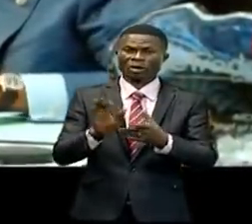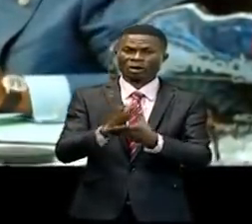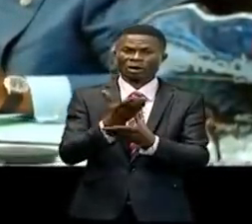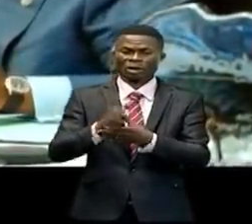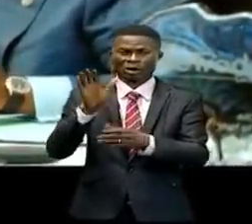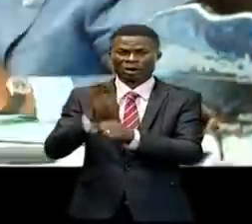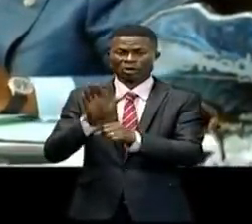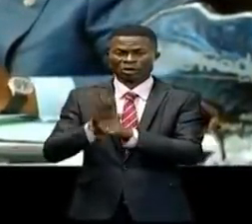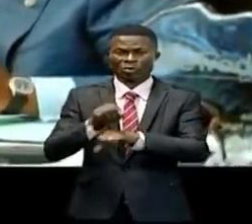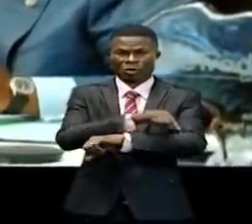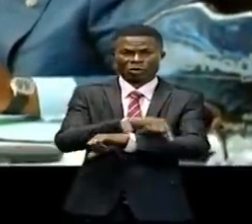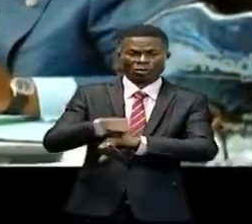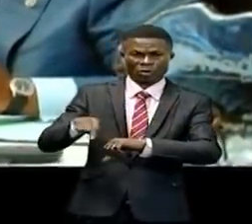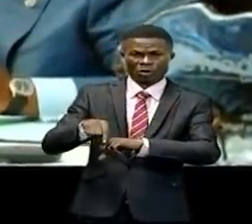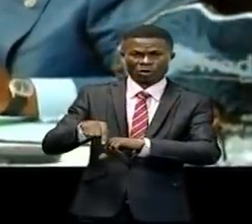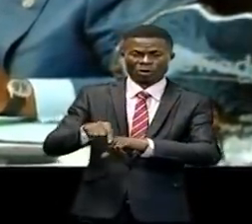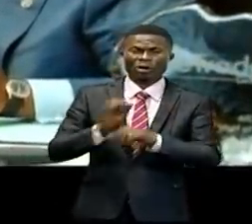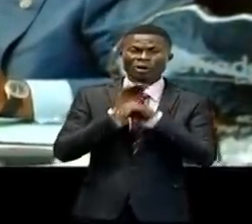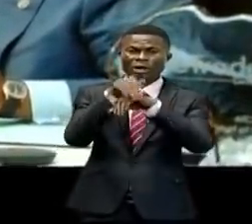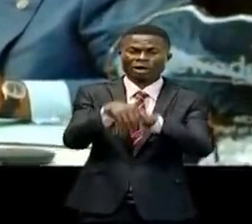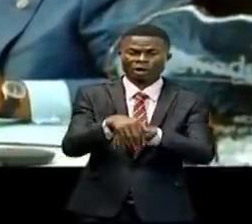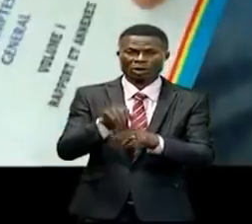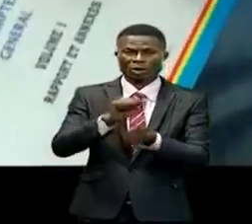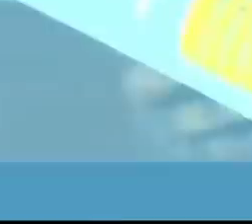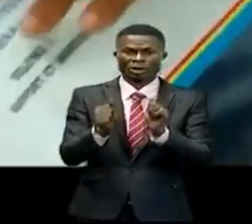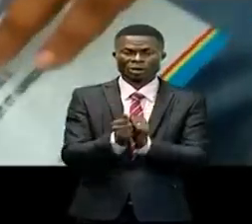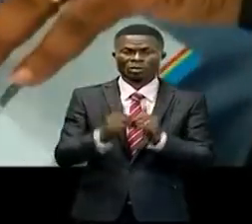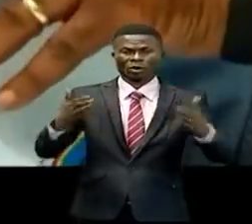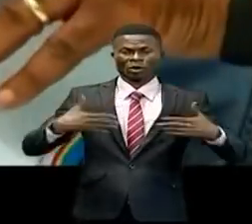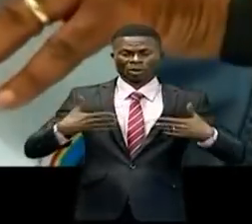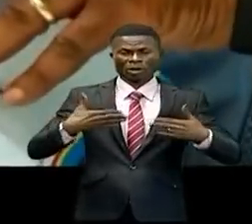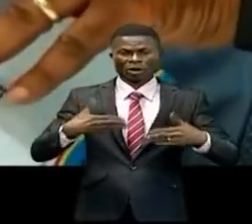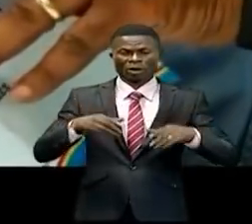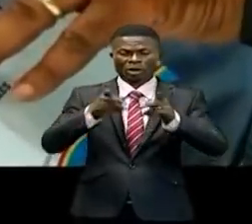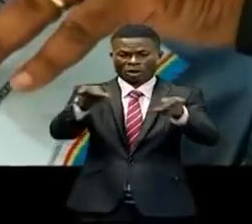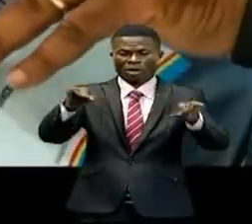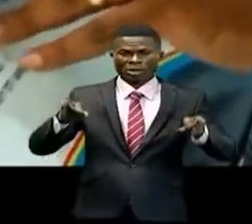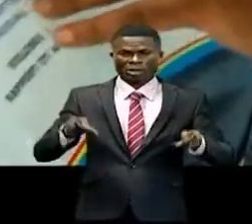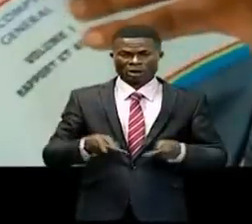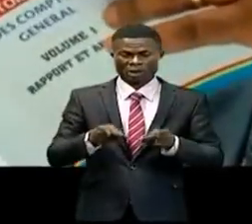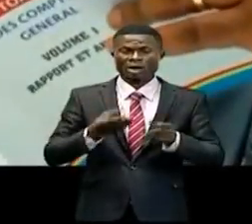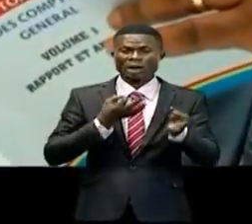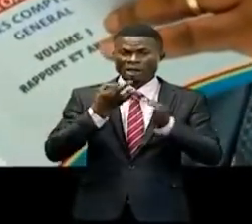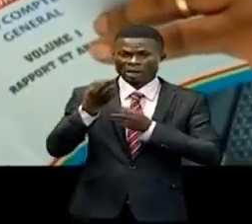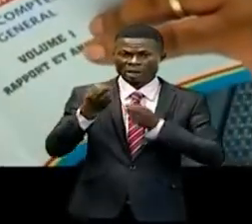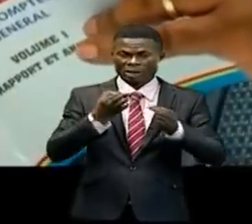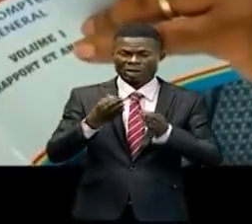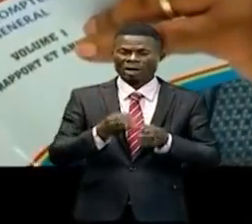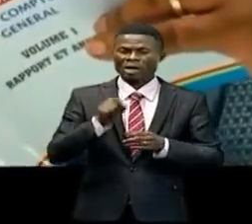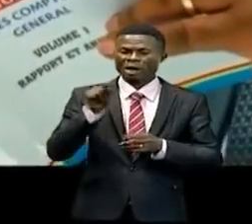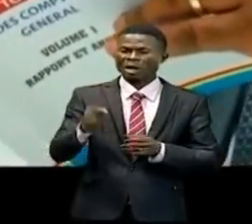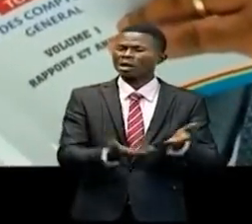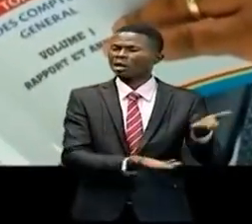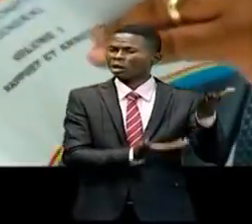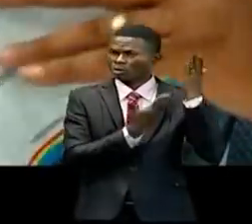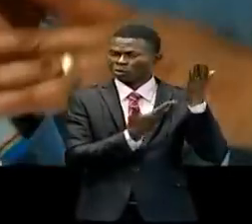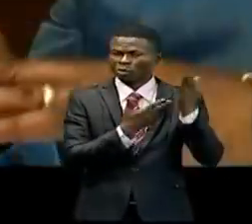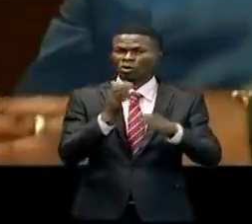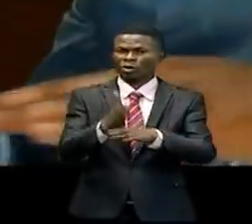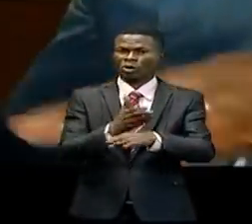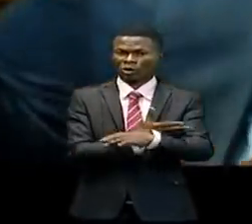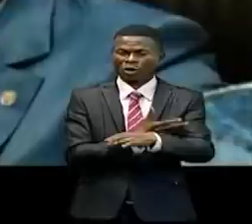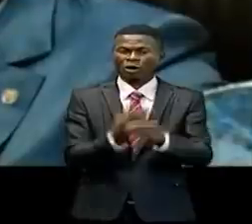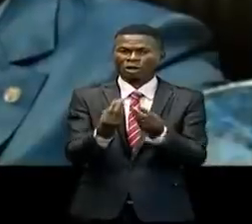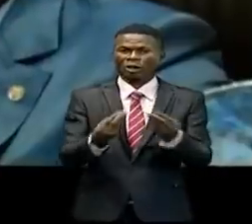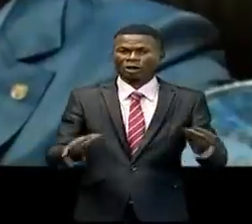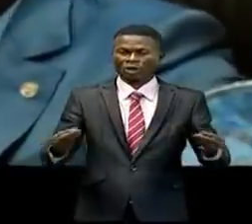différentes institutions impliqués dans les secteurs du climat et cellules de l'environnement pour définir les priorités dans les processus de soumission de